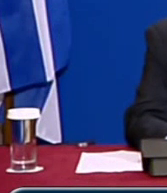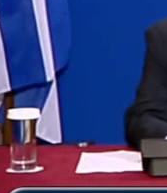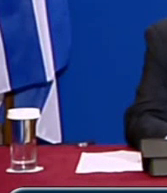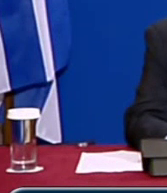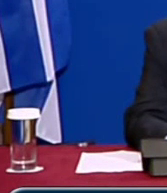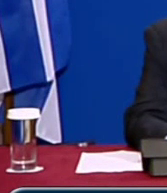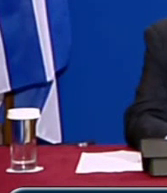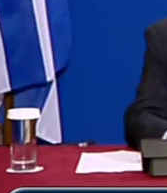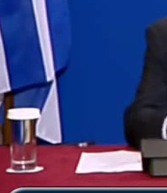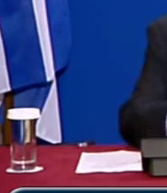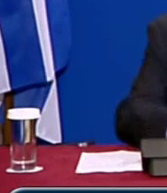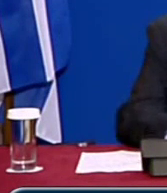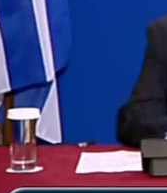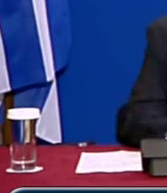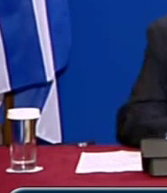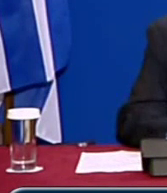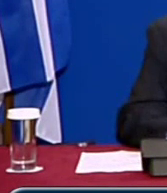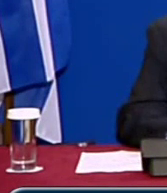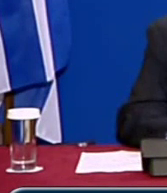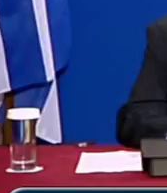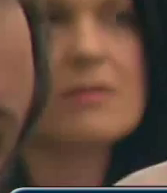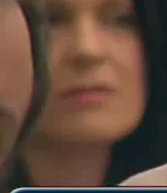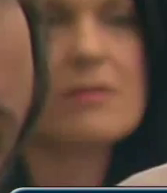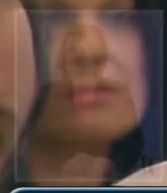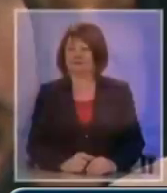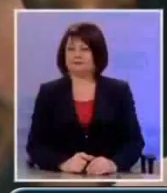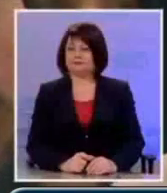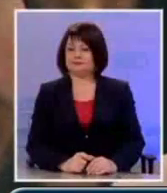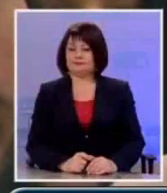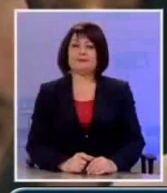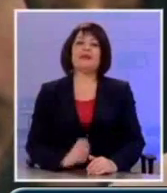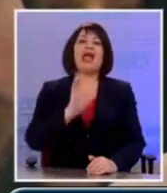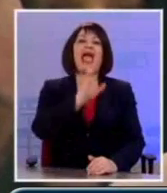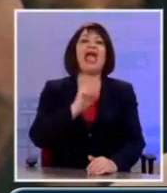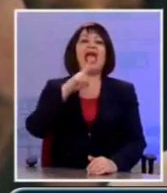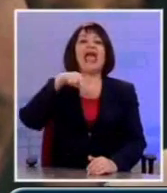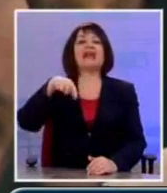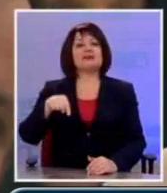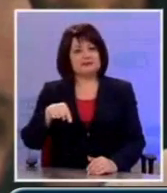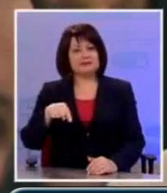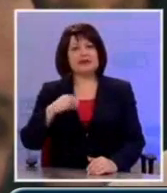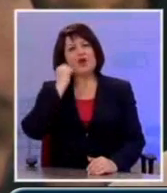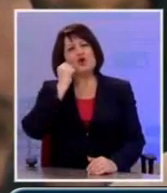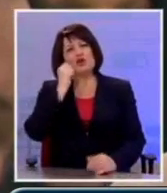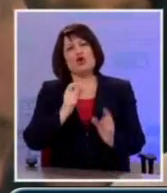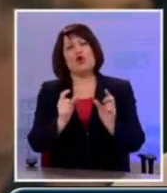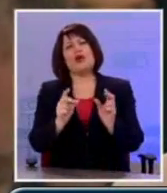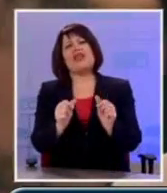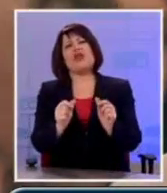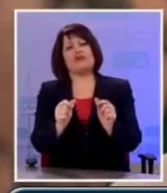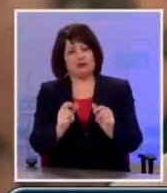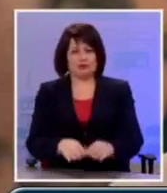Κύριε Πρόεδρε, Νίκος Τσιμπίδας από την ΕΡΤ και από το ραδιοφωνικό σταθμό στο Κόκκινο. Να επανέλθω λίγο στην Επιτροπή Λογιστικού Ελέγχου. Μπορείτε να μας διευκρινίσετε, θα είναι